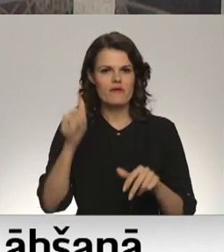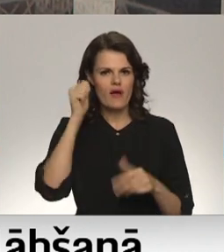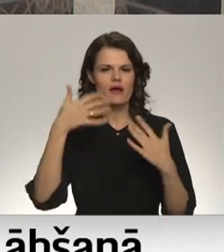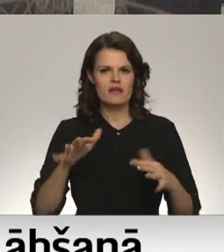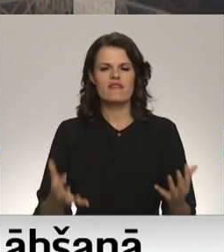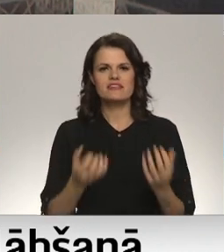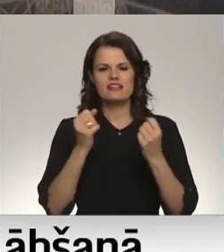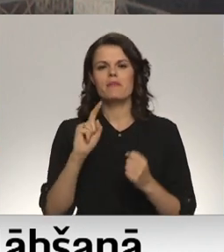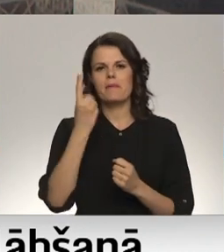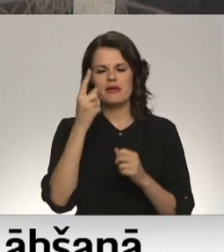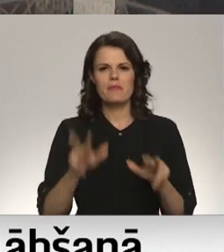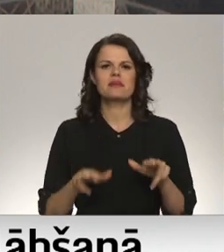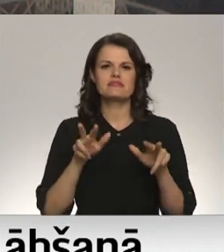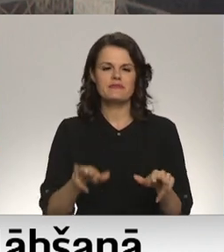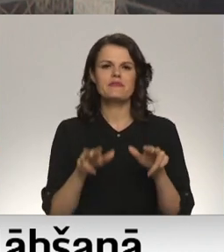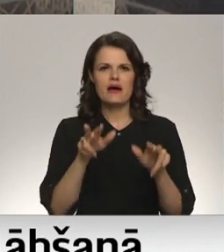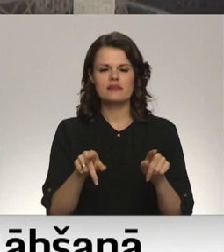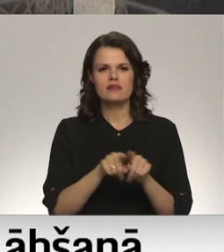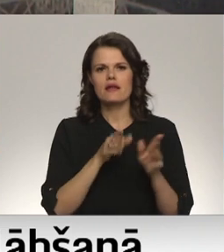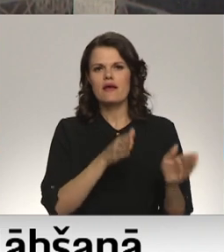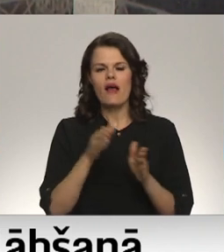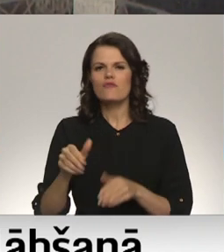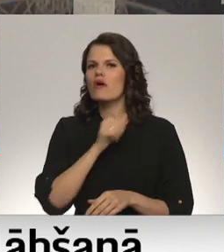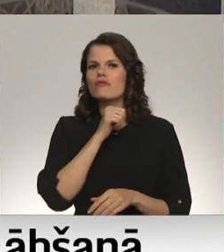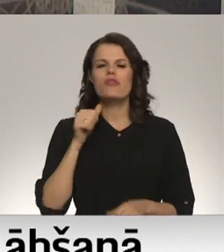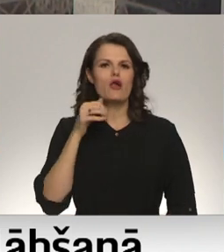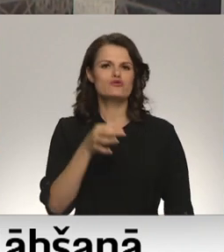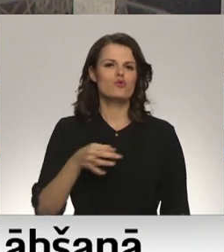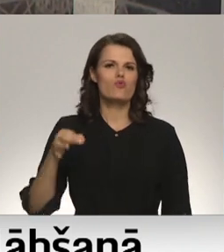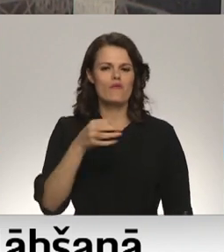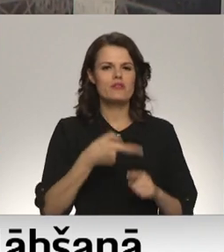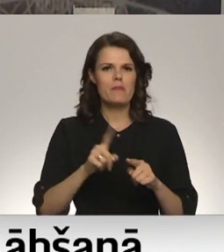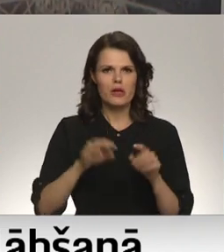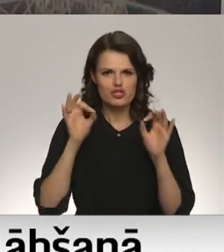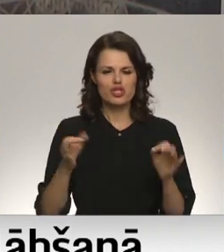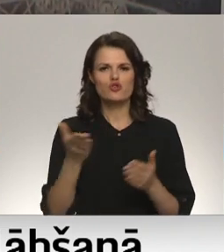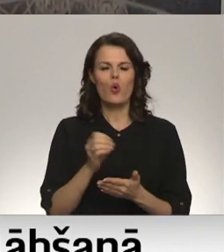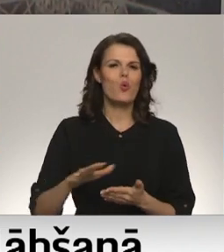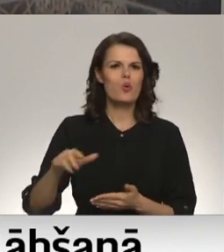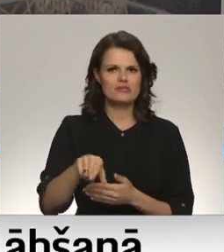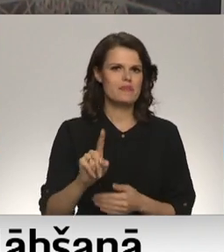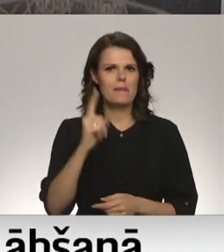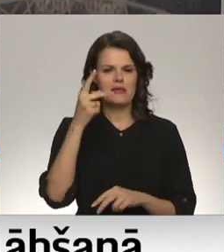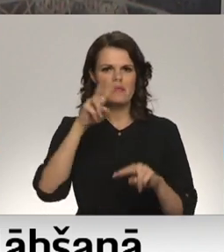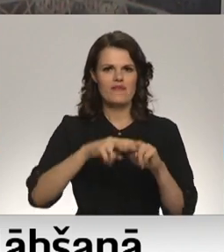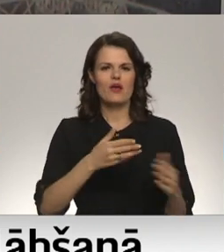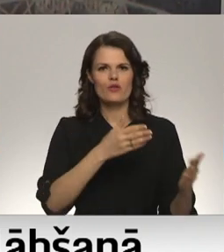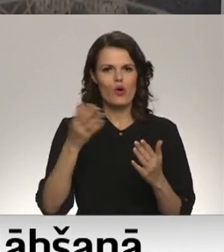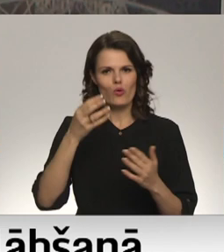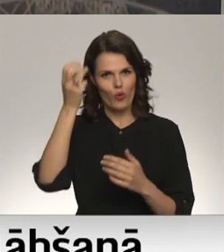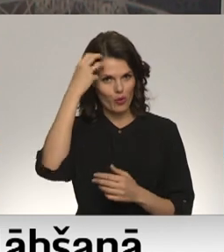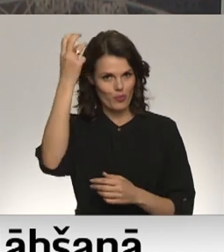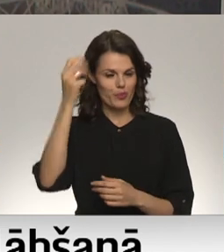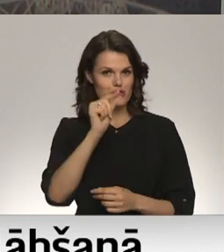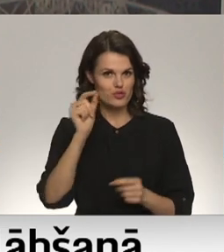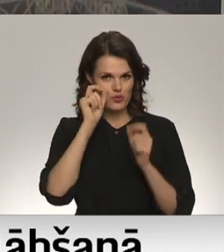pirmos migrējošos abiniekus. Tam gatavojas arī Tals novada Vaidas ciems, jo tieši Kurzeme varētu būt pirmā, kur prinči kuru katru